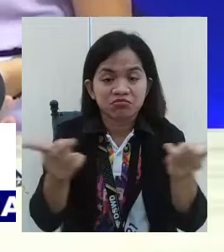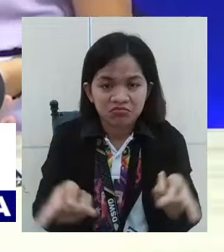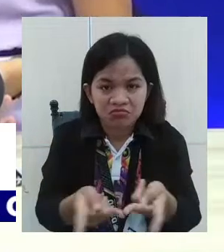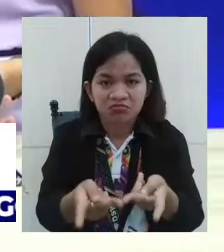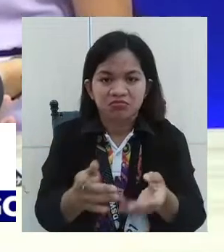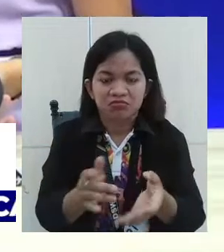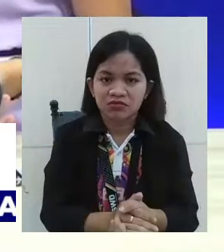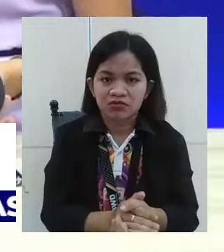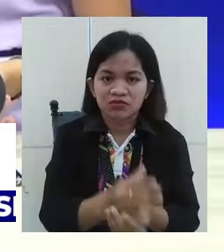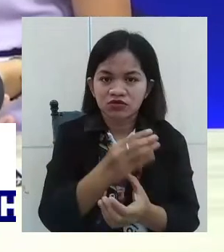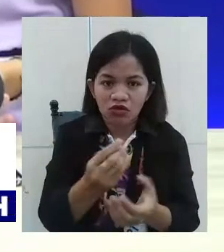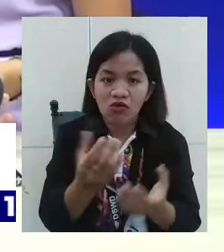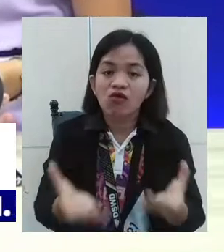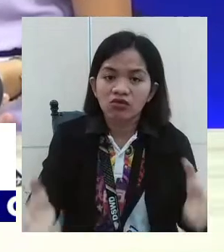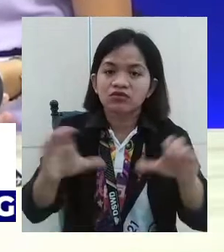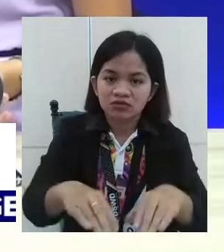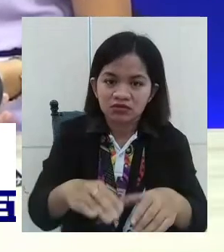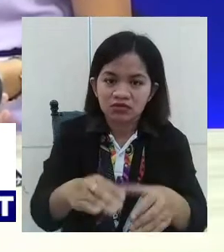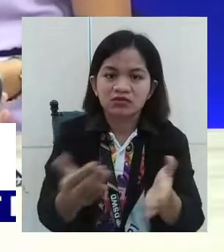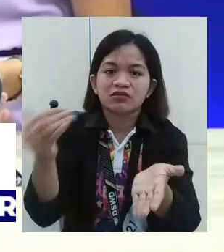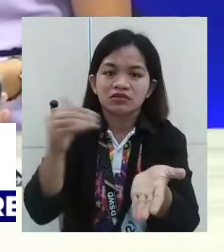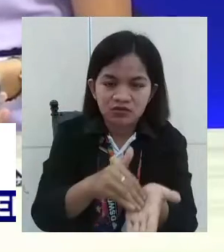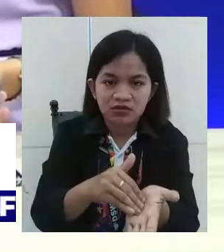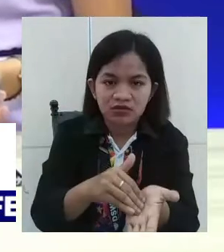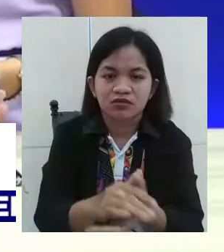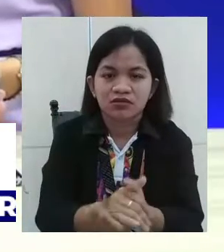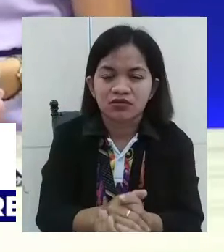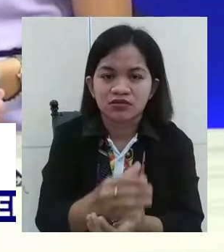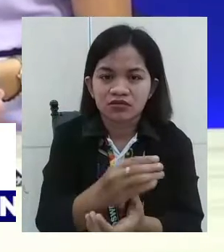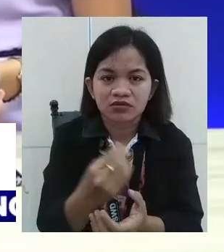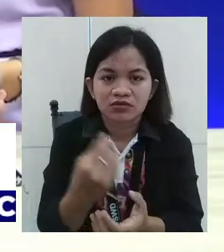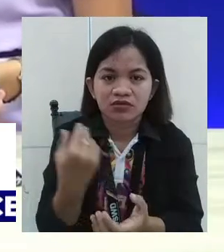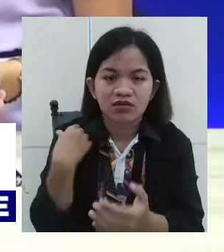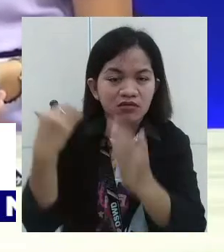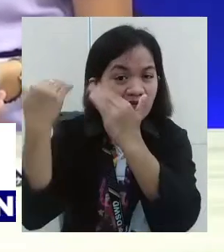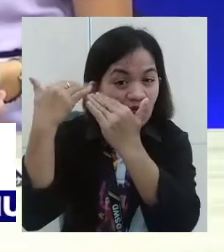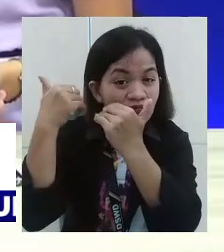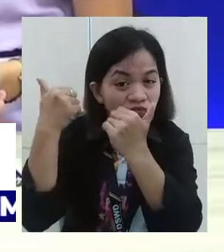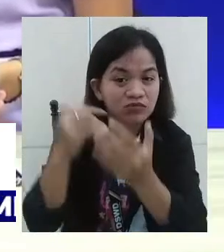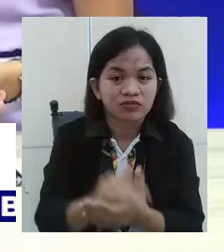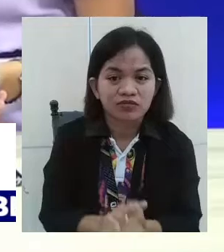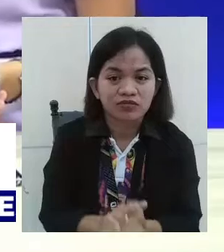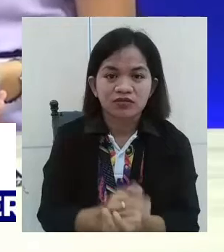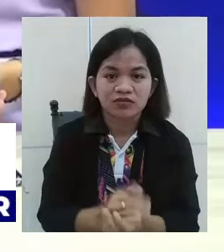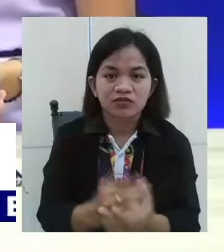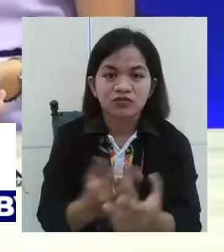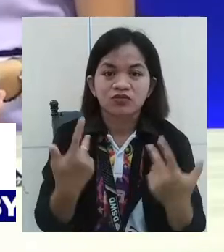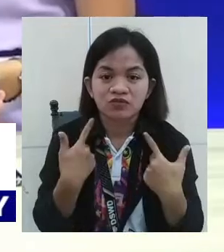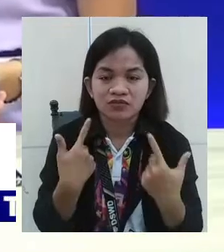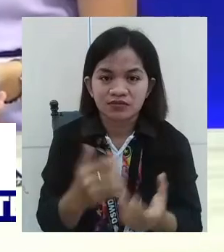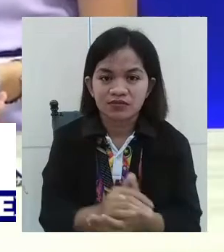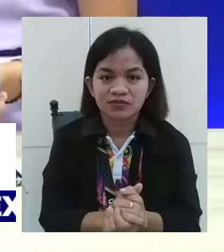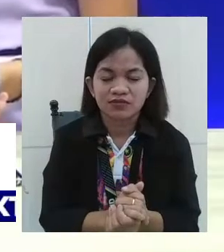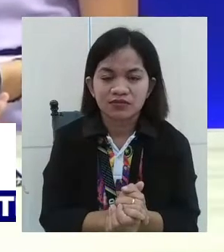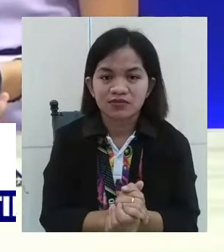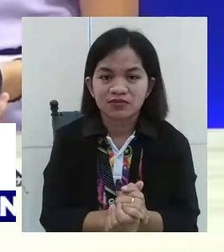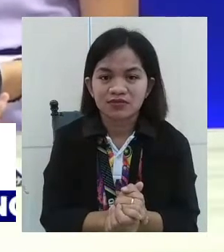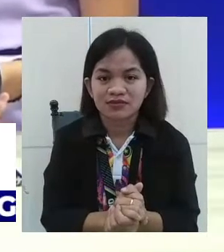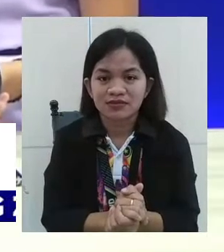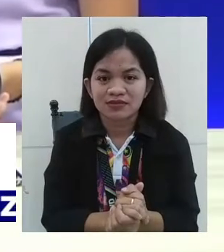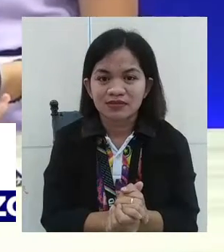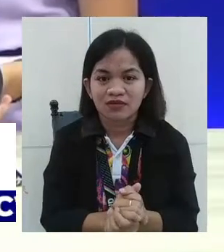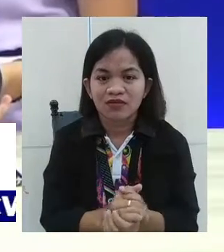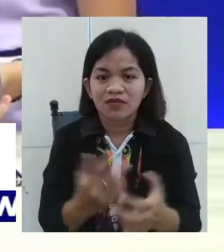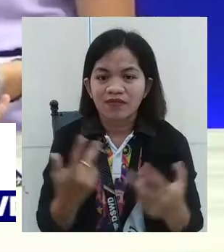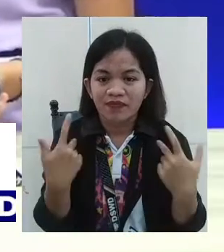challenges again in terms of livelihood. Sana nga lang, sabi ko, magkaroon ng talagang issuances,